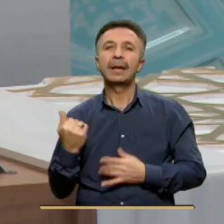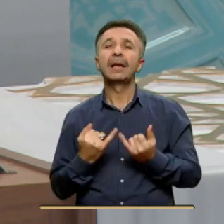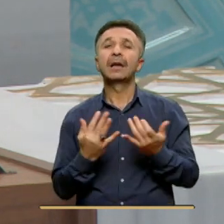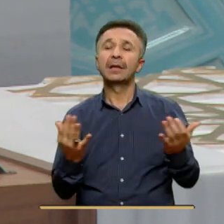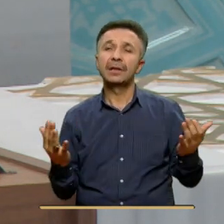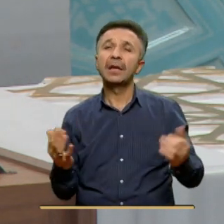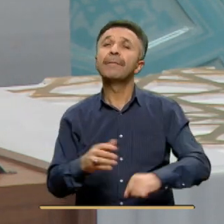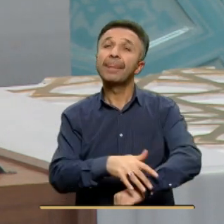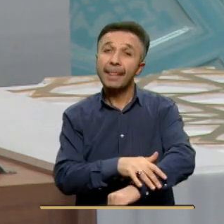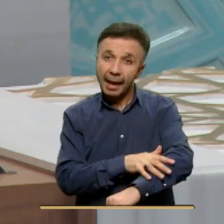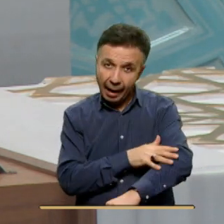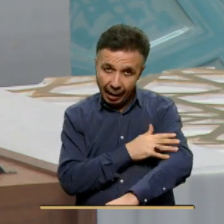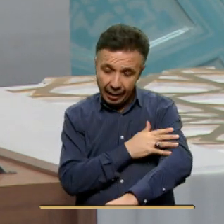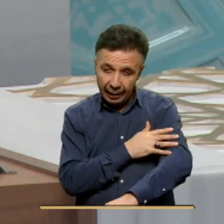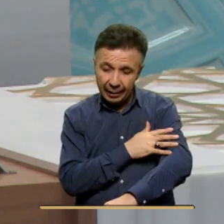helal